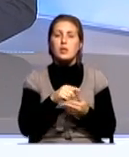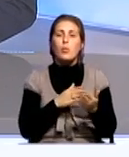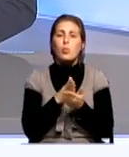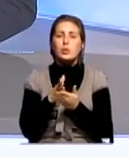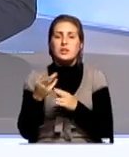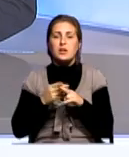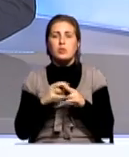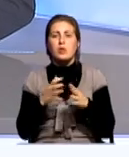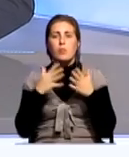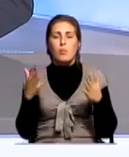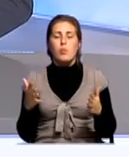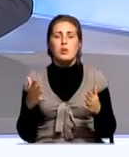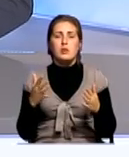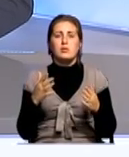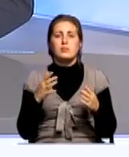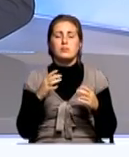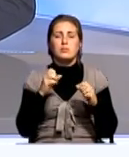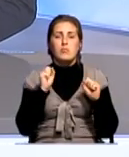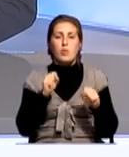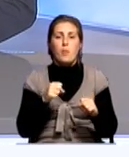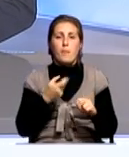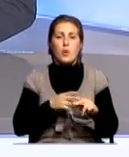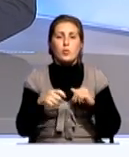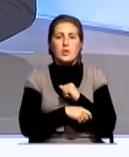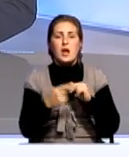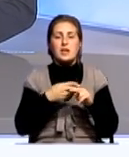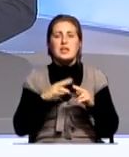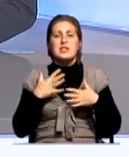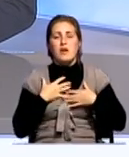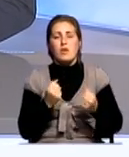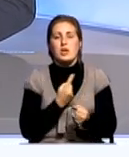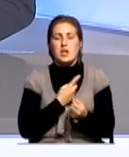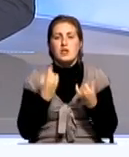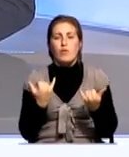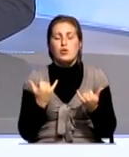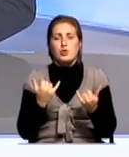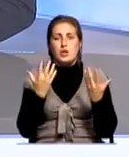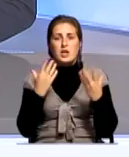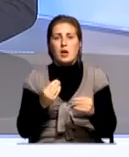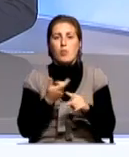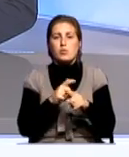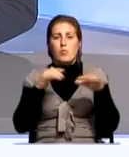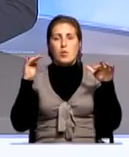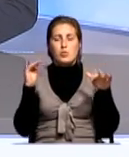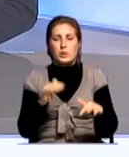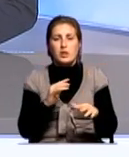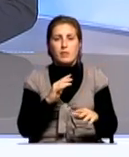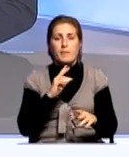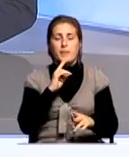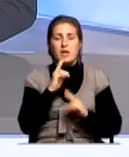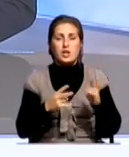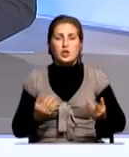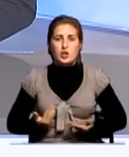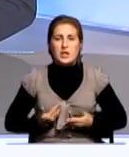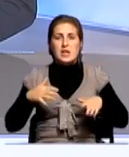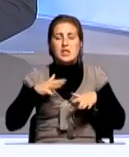наиболее подвержены коррупционному влиянию это безусловно здравоохранение на сегодняшний день идёт огромный поток нареканий со стороны жителей